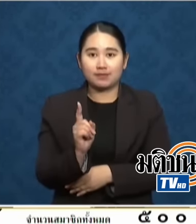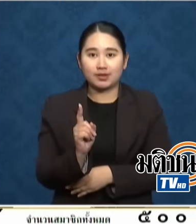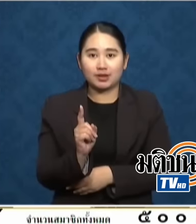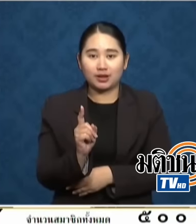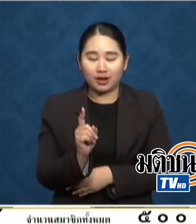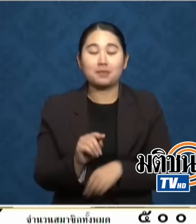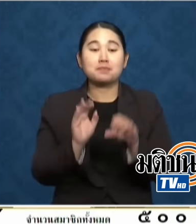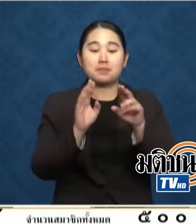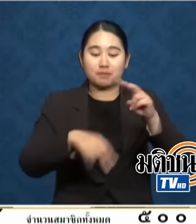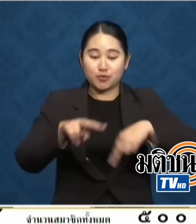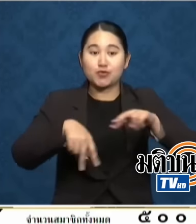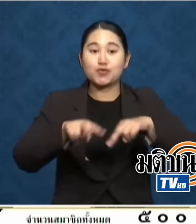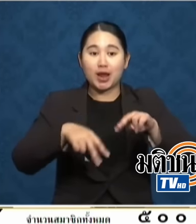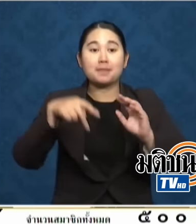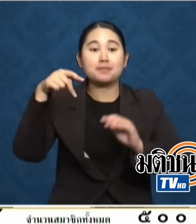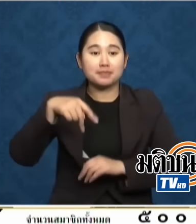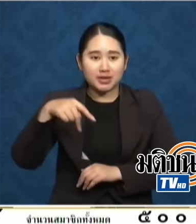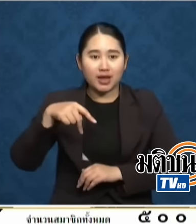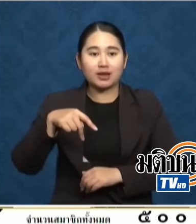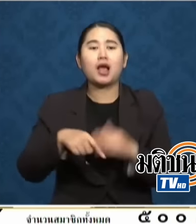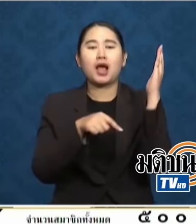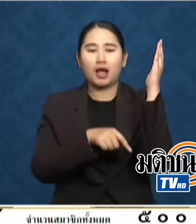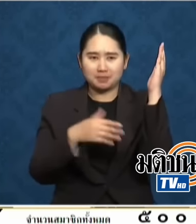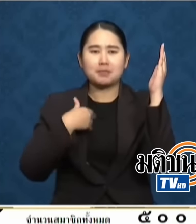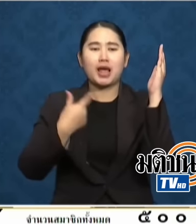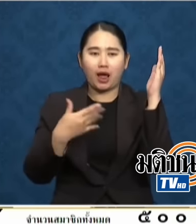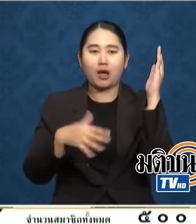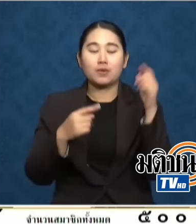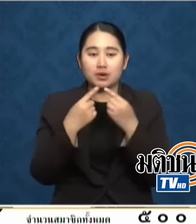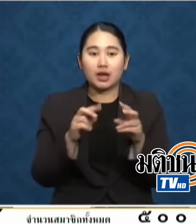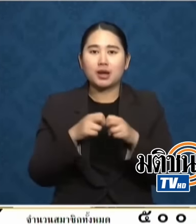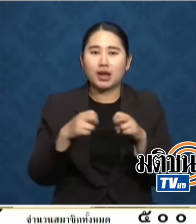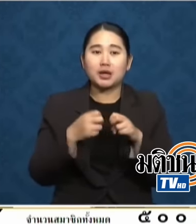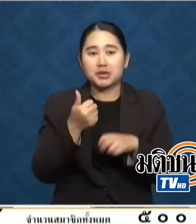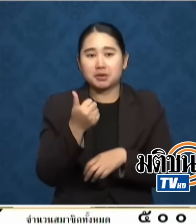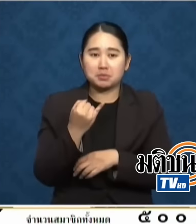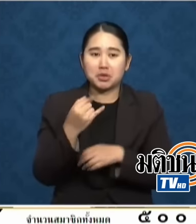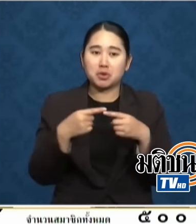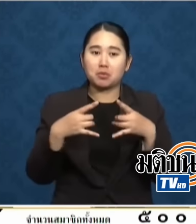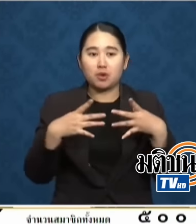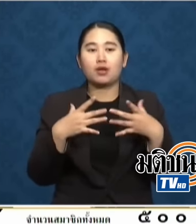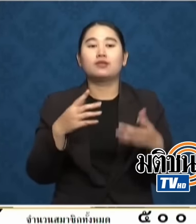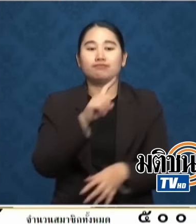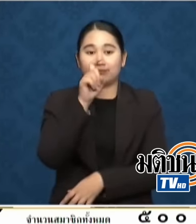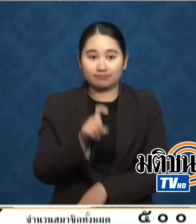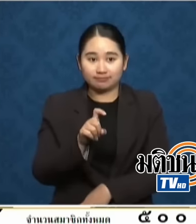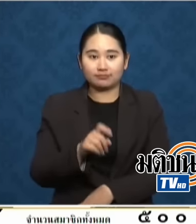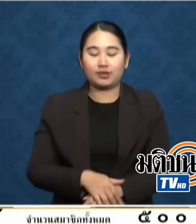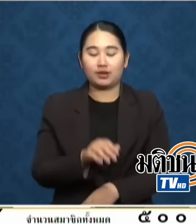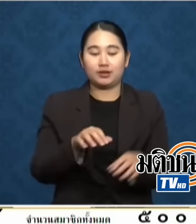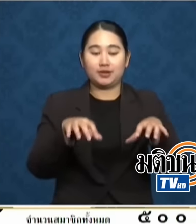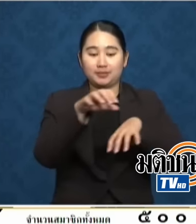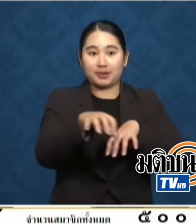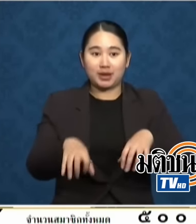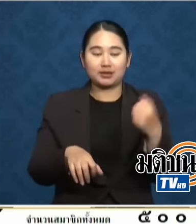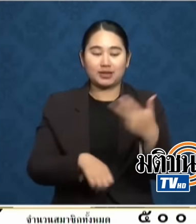มีรูปแบบการปกครองพิเศษอยู่ที่นั่นอยู่แล้วเพียงแต่ว่ามันดีหรือไม่เหมาะสมหรือไม่มีสภาความมั่นคงแห่งช